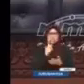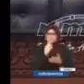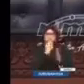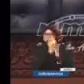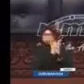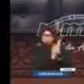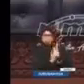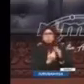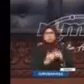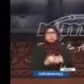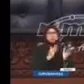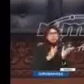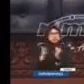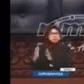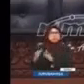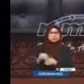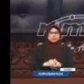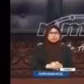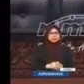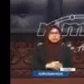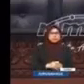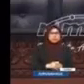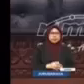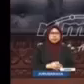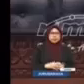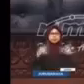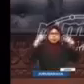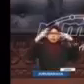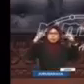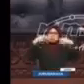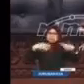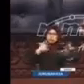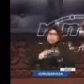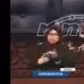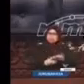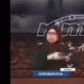teratur pada 14 hari bulan April 2022 dengan